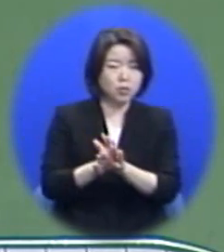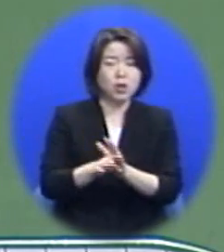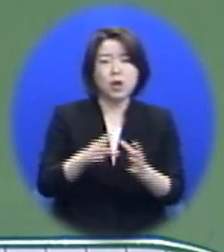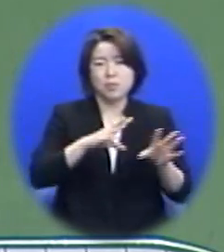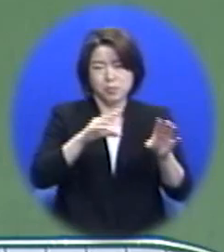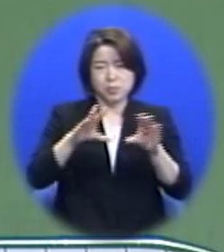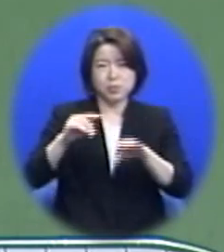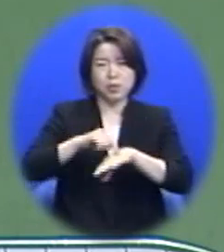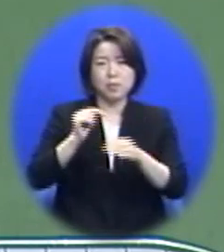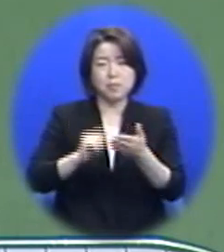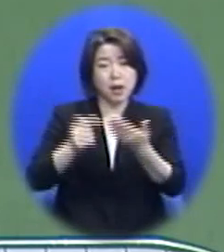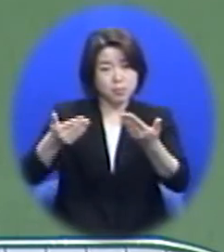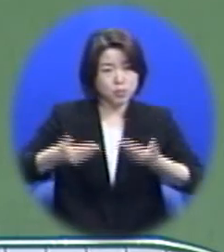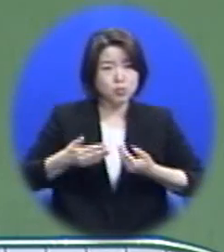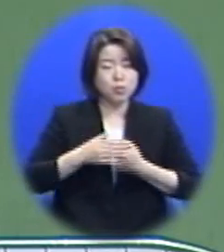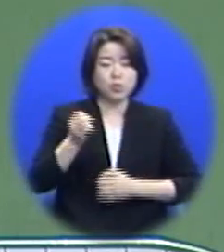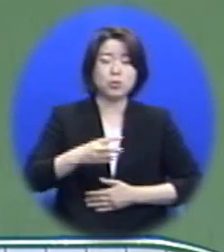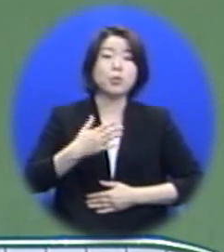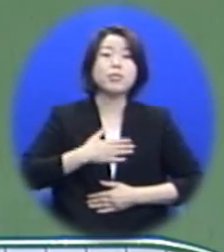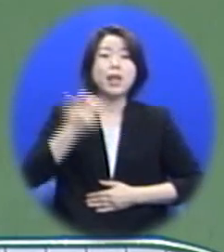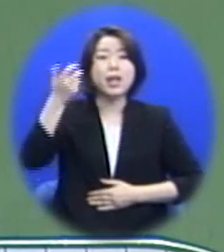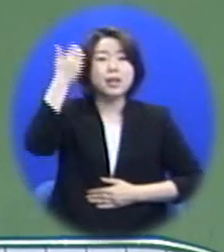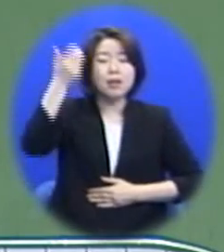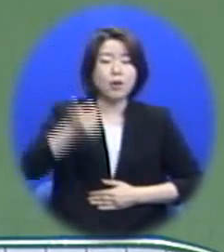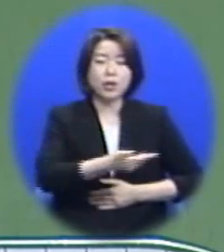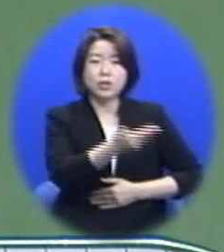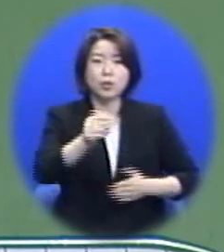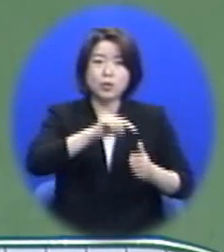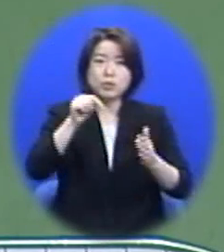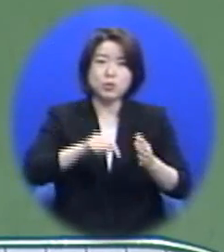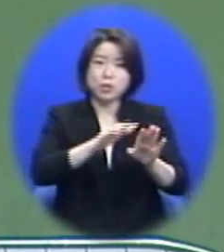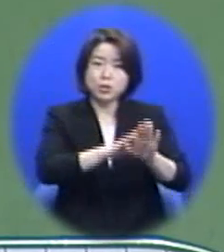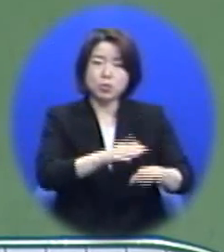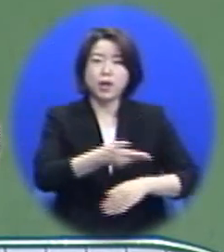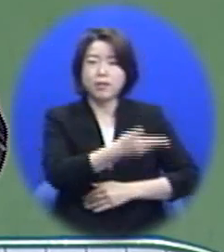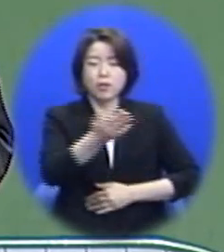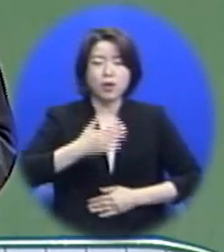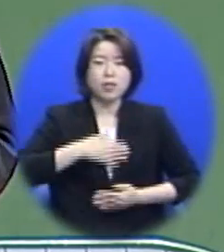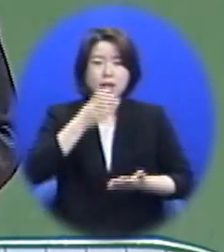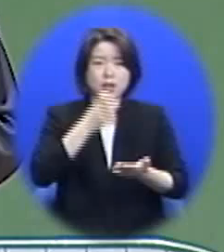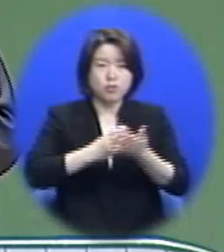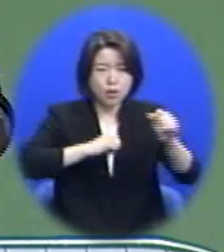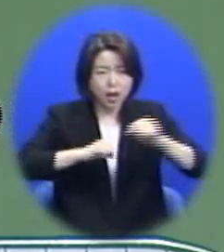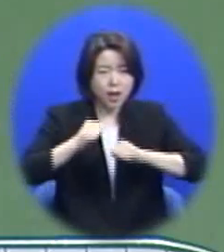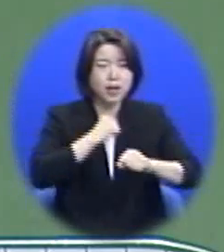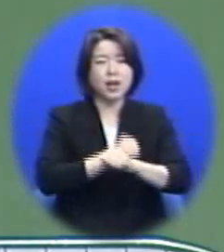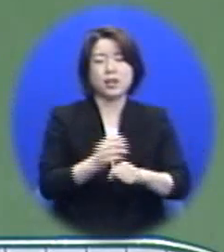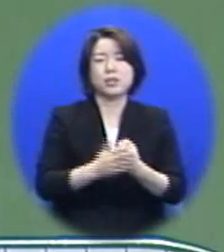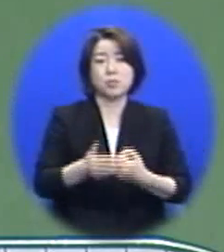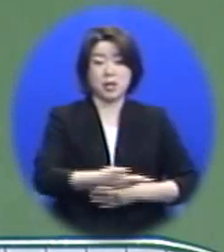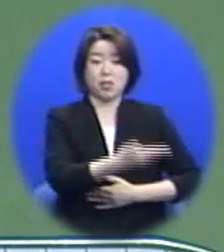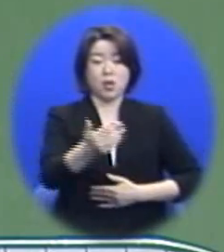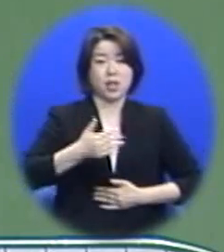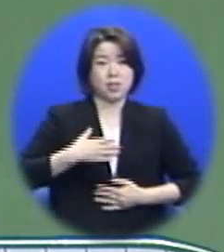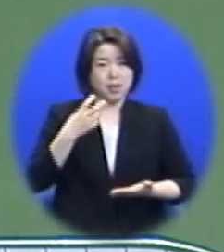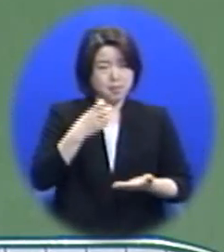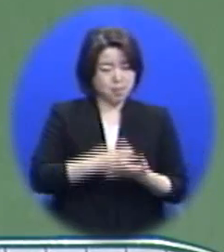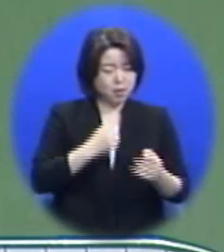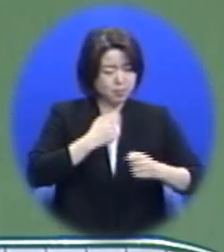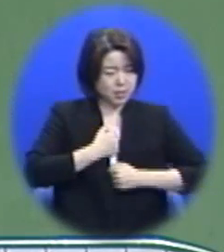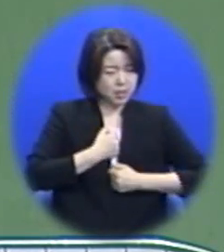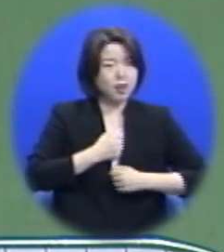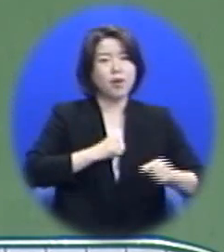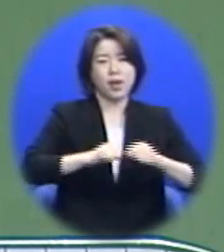것이며 또 내 영을 너희 속에 두어 너희로 내 율례를 행하게 하리니 너희가 내 규례를 지켜